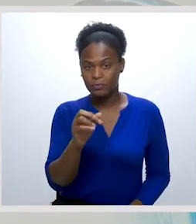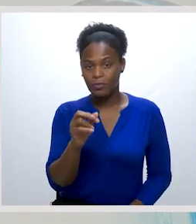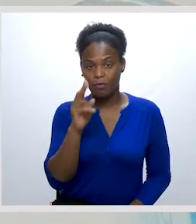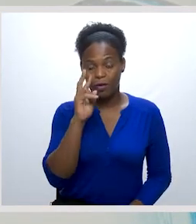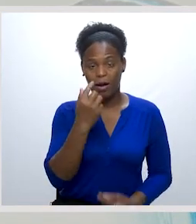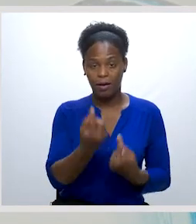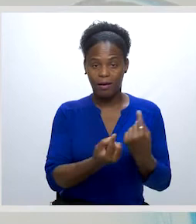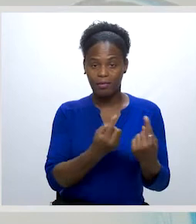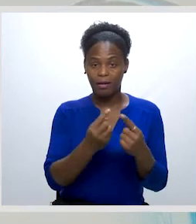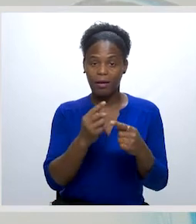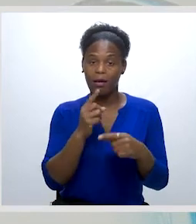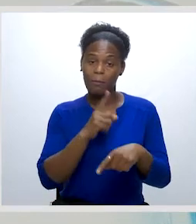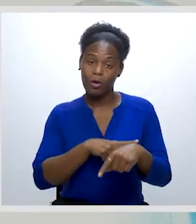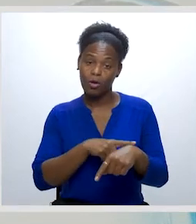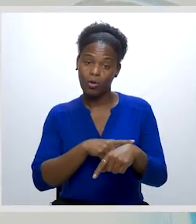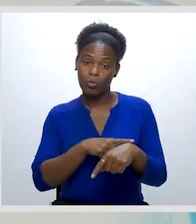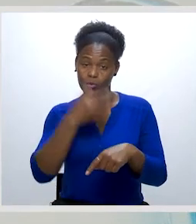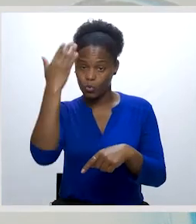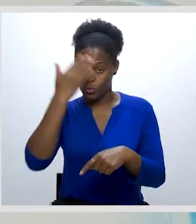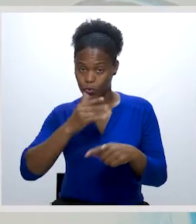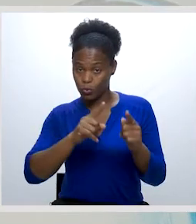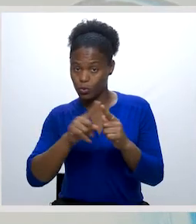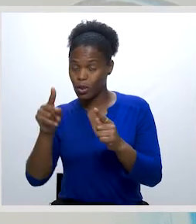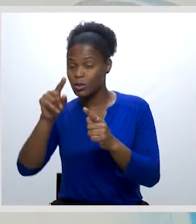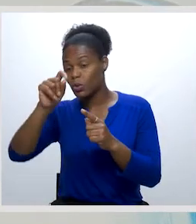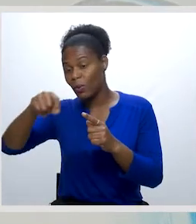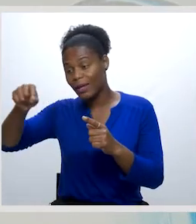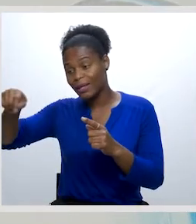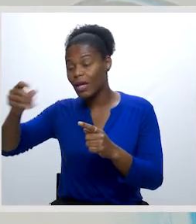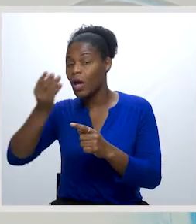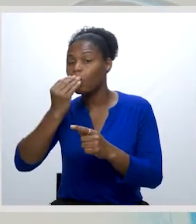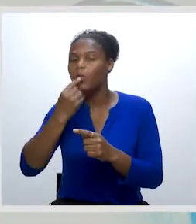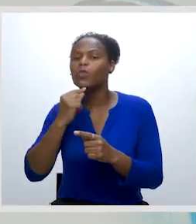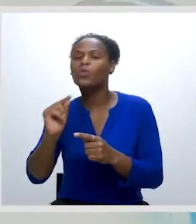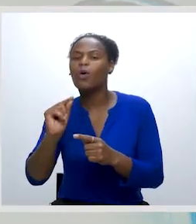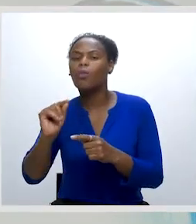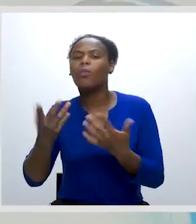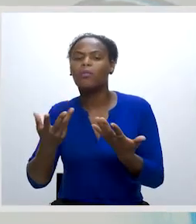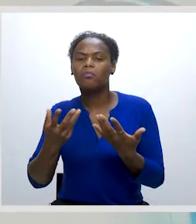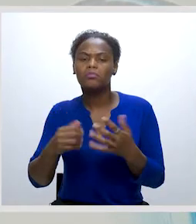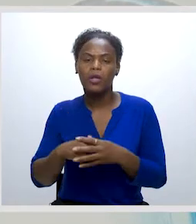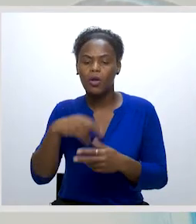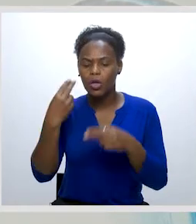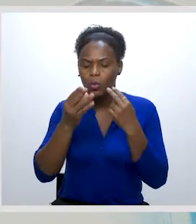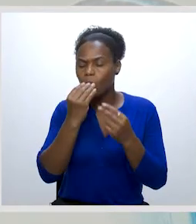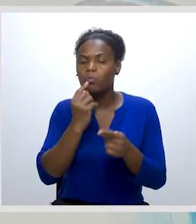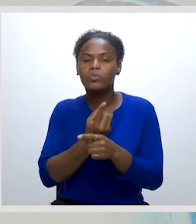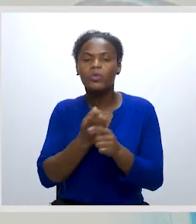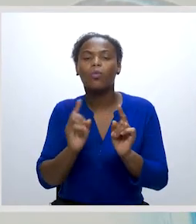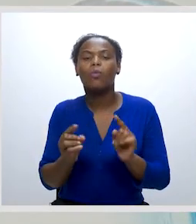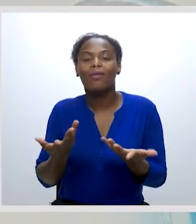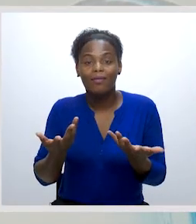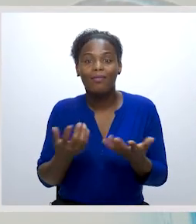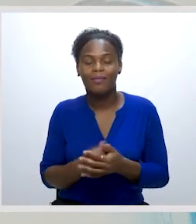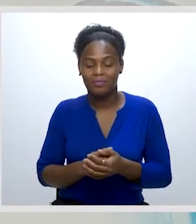de chaque période de la journée, écrire le repas correspondant. Ou seja, já